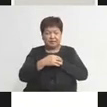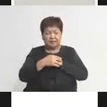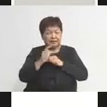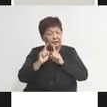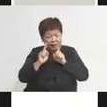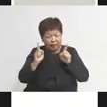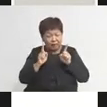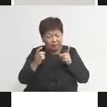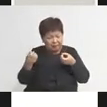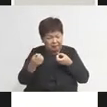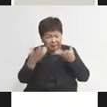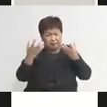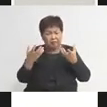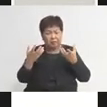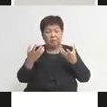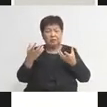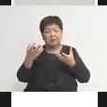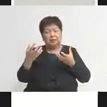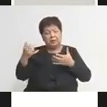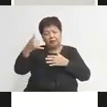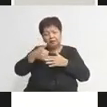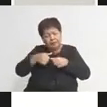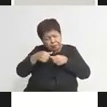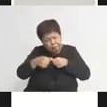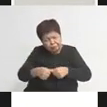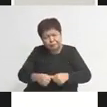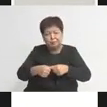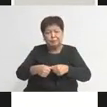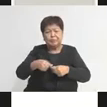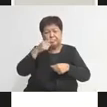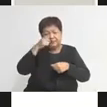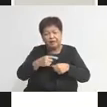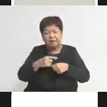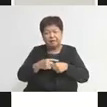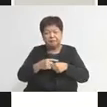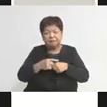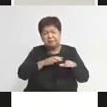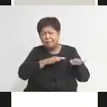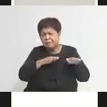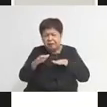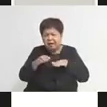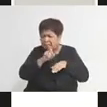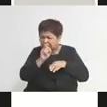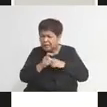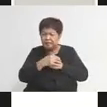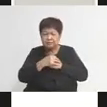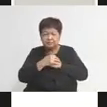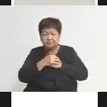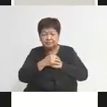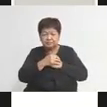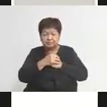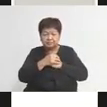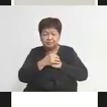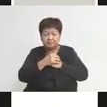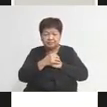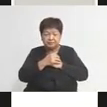But still, I don't know, and I hope the Thai government.Change the laws